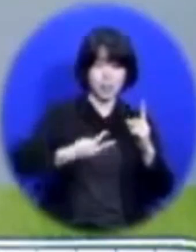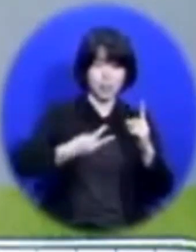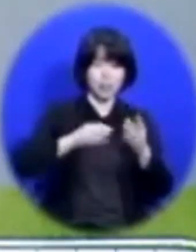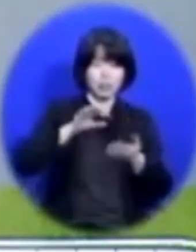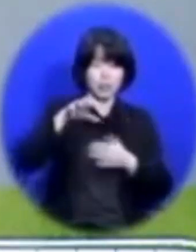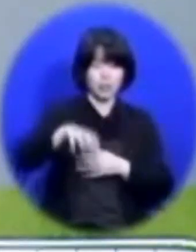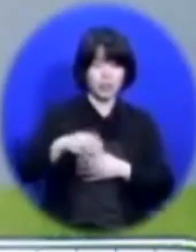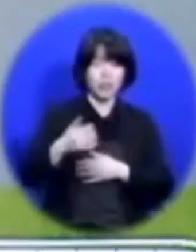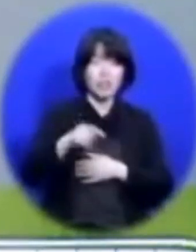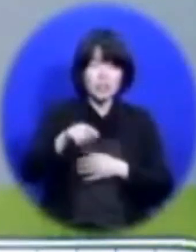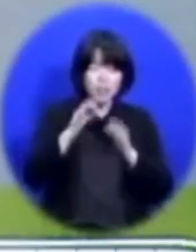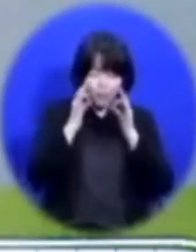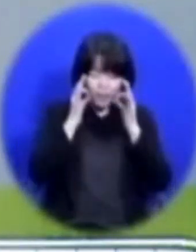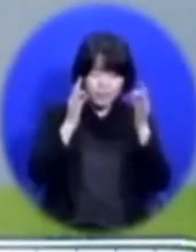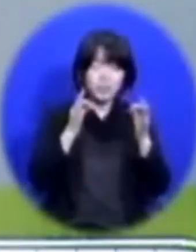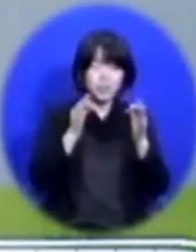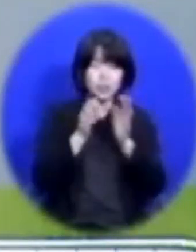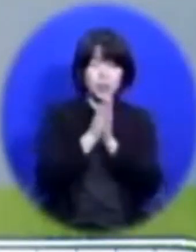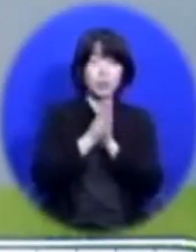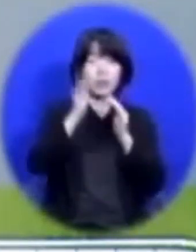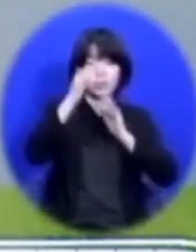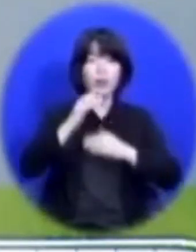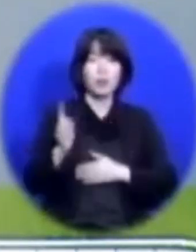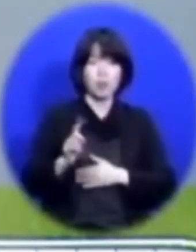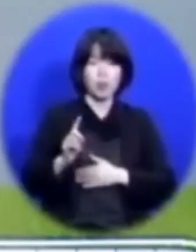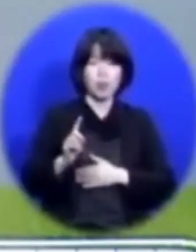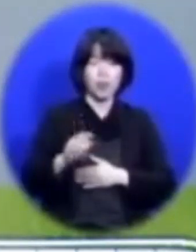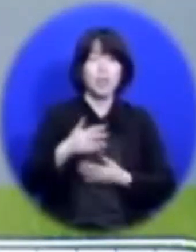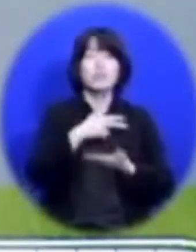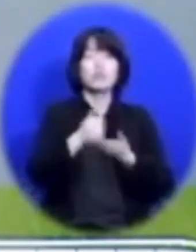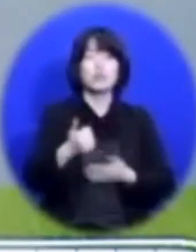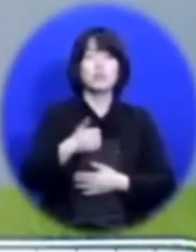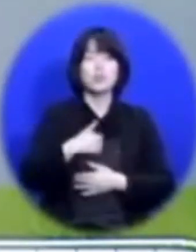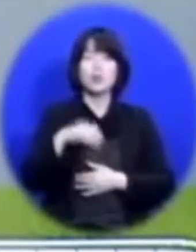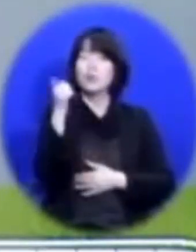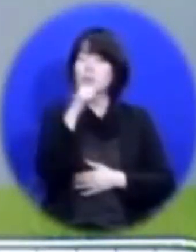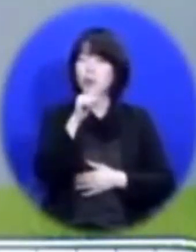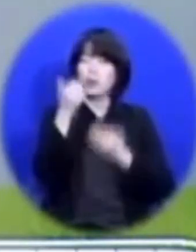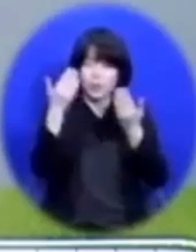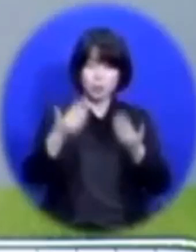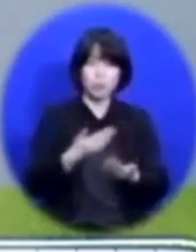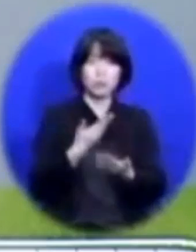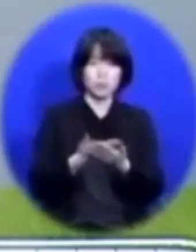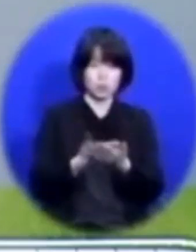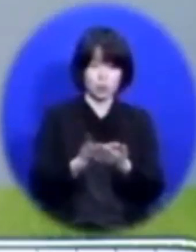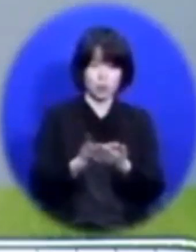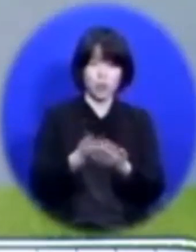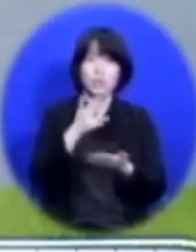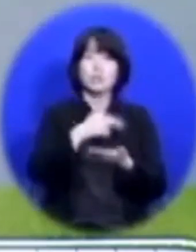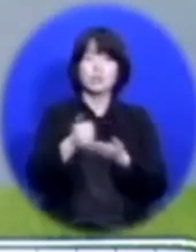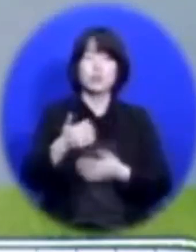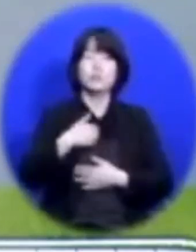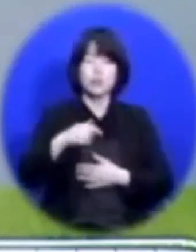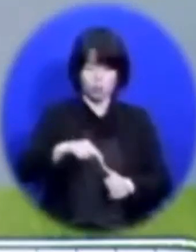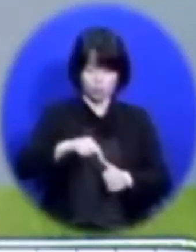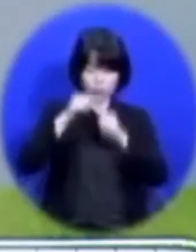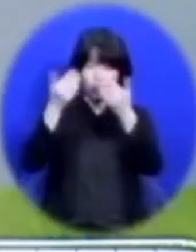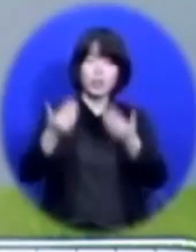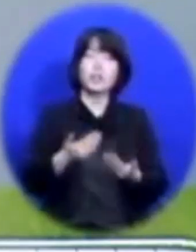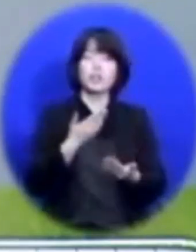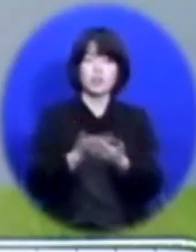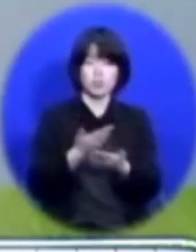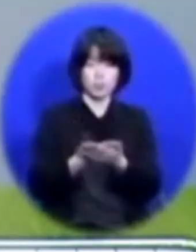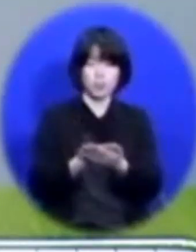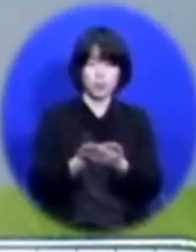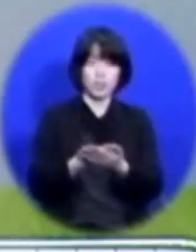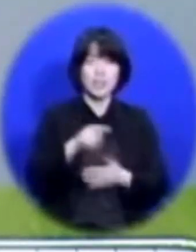무엇을그토록간절히기도하고있는가?그는 절박한기도를올립니다."주님, 저를지켜주십시오.